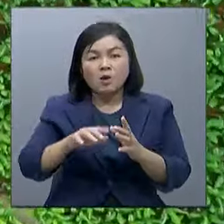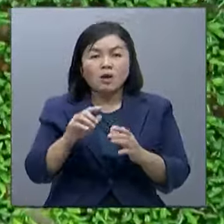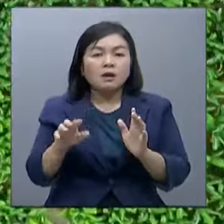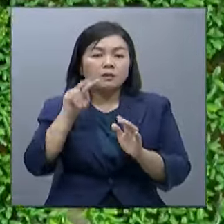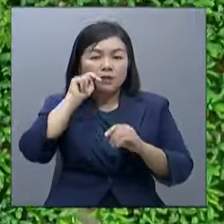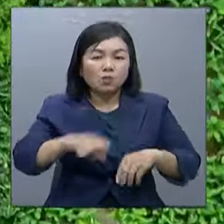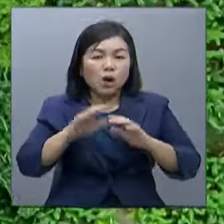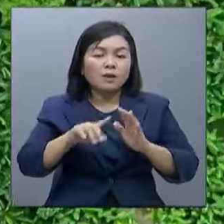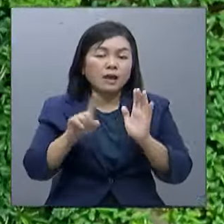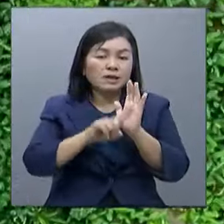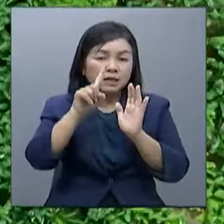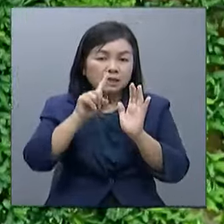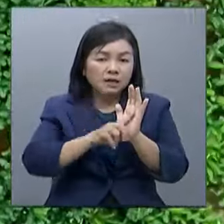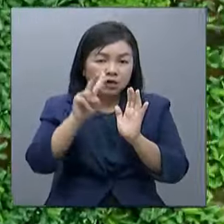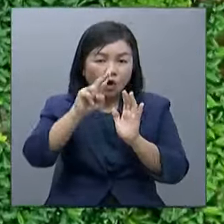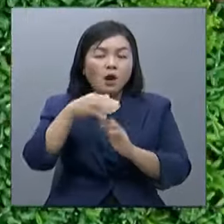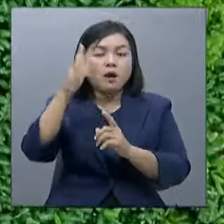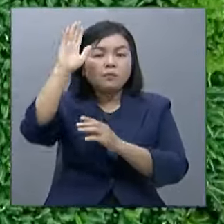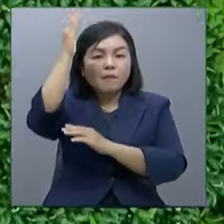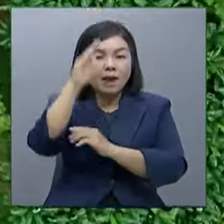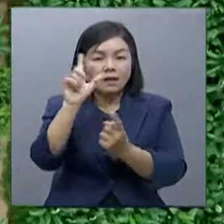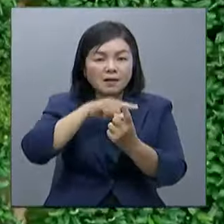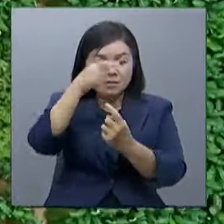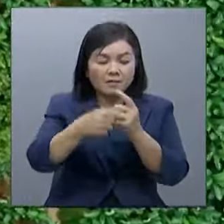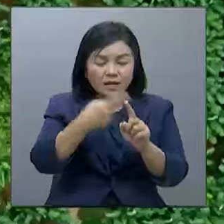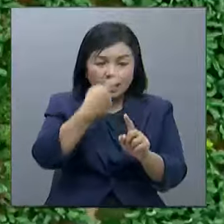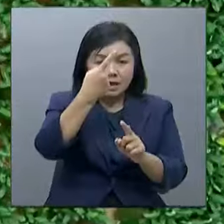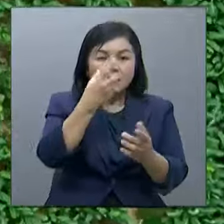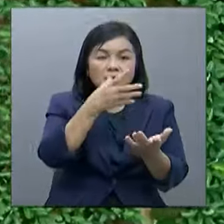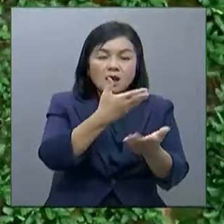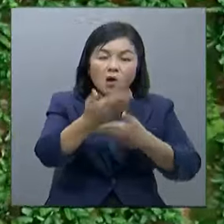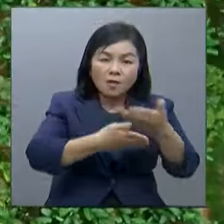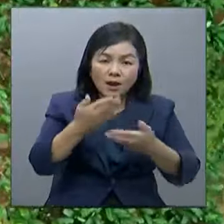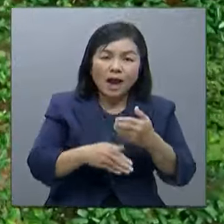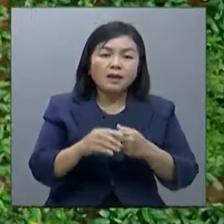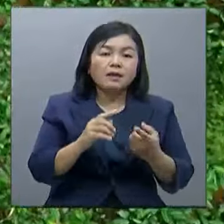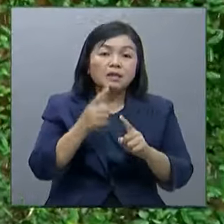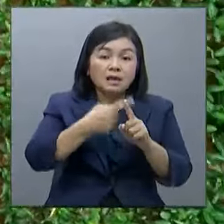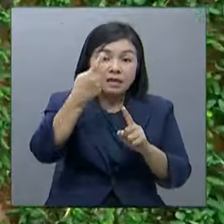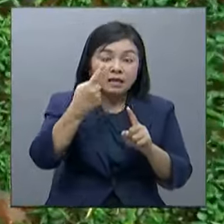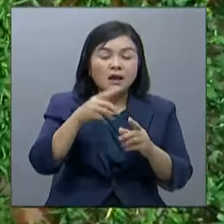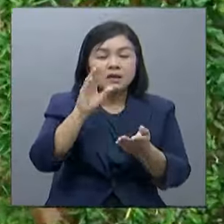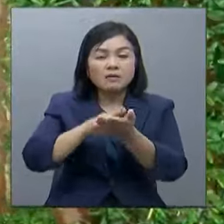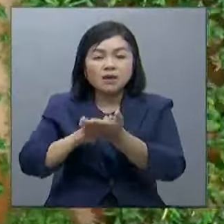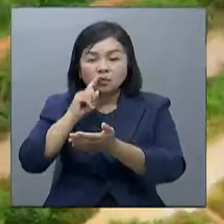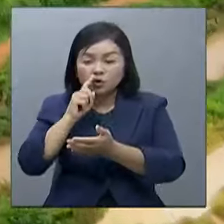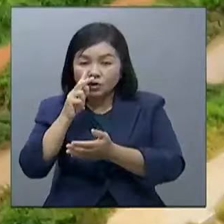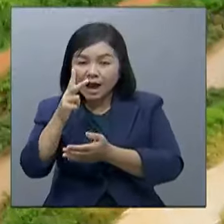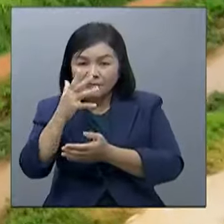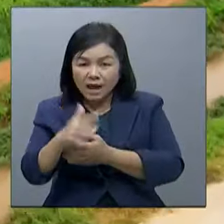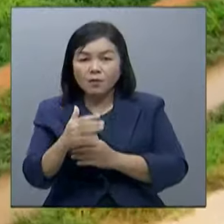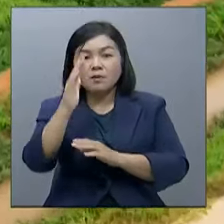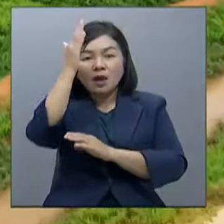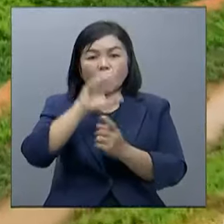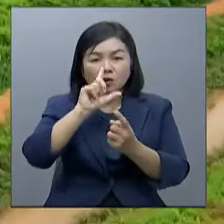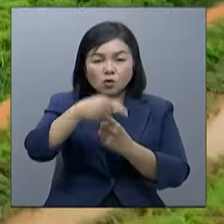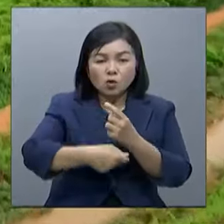ปกติแล้วนะครับอาชีพเก็บใบตองขายใน 1เดือนสามารถเก็บใบตองได้ 3ครั้งครับพื้นที่ปลูก 1ไร่จะมีใบตองนะครับประมาณ